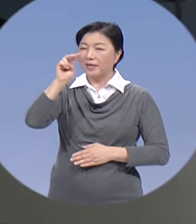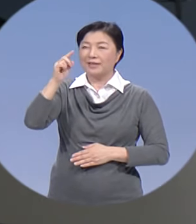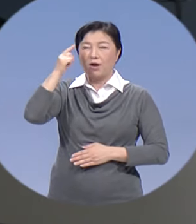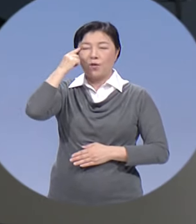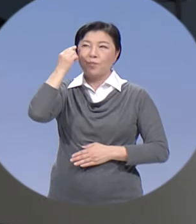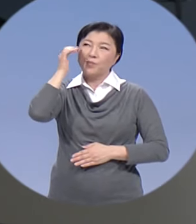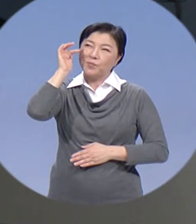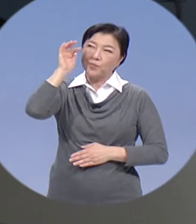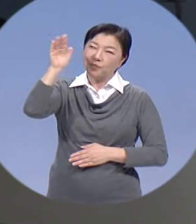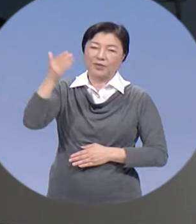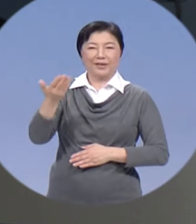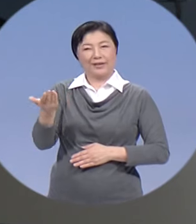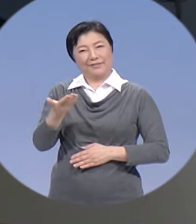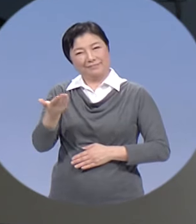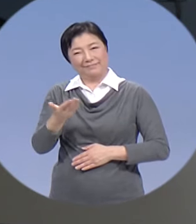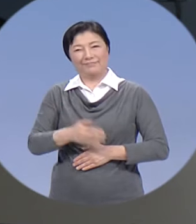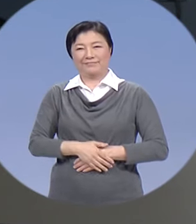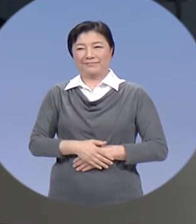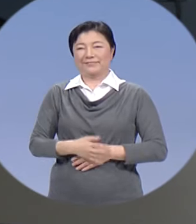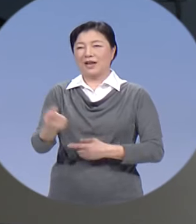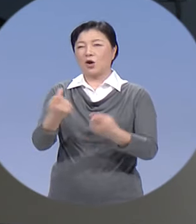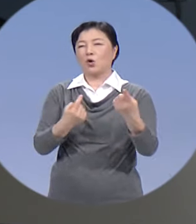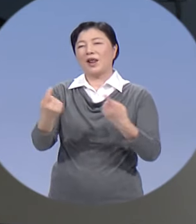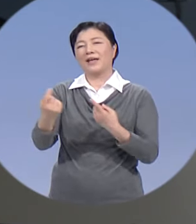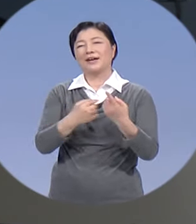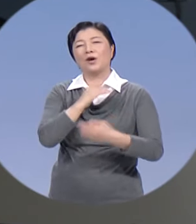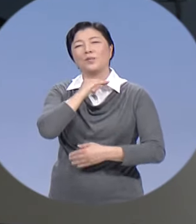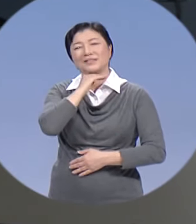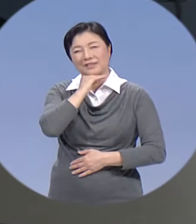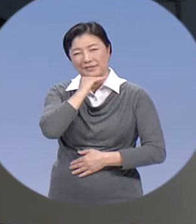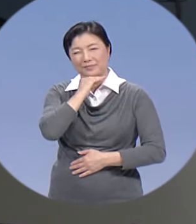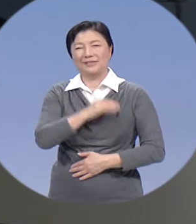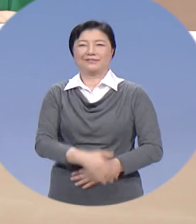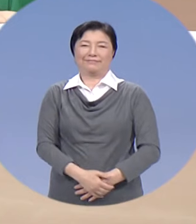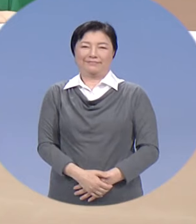せてみませんか？皆さんのご来館をお待ちしています。